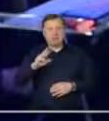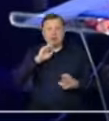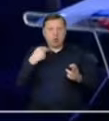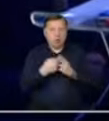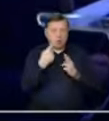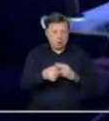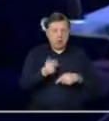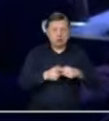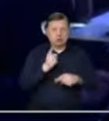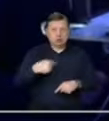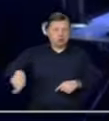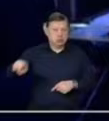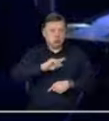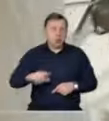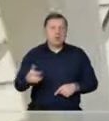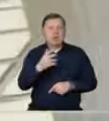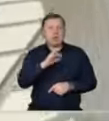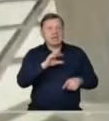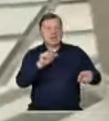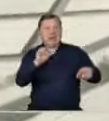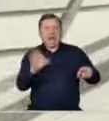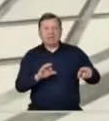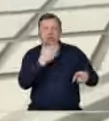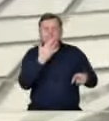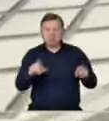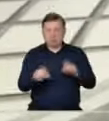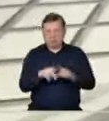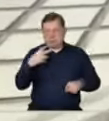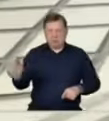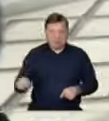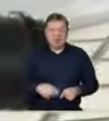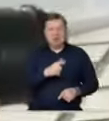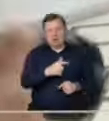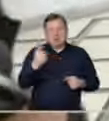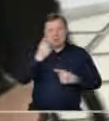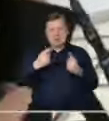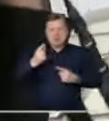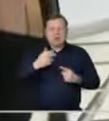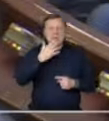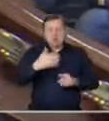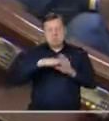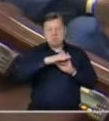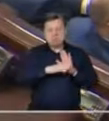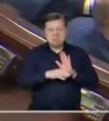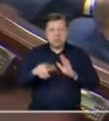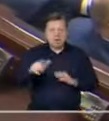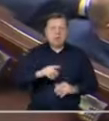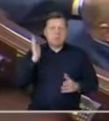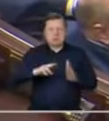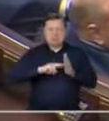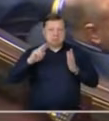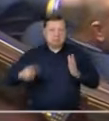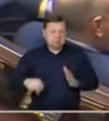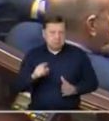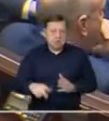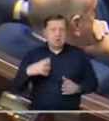większość członków partii nie podziela stanowiska Ireneusza Rasia. Lewicowy skręt PO to odejście od jej pierwotnych ideałów. W deklaracji założycielskiej ugrupowanie odwoływało